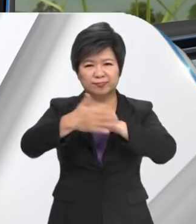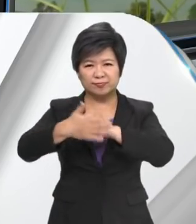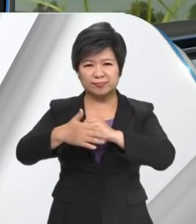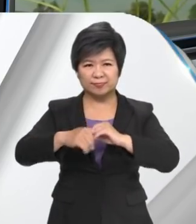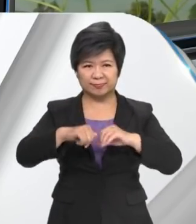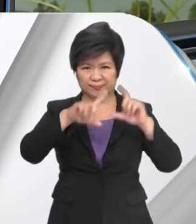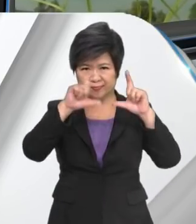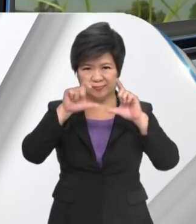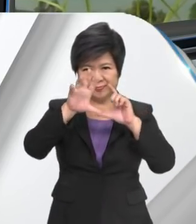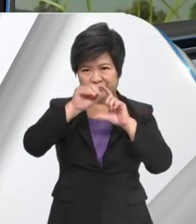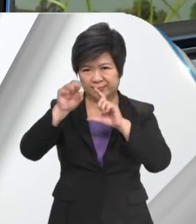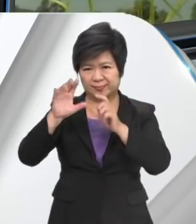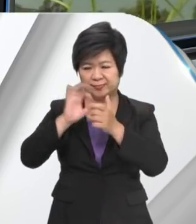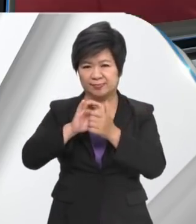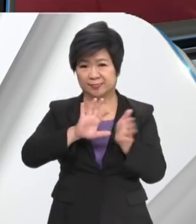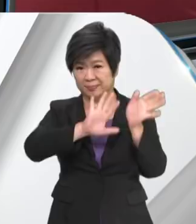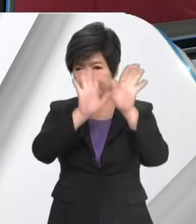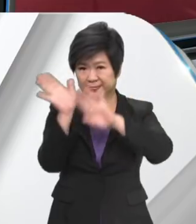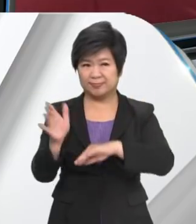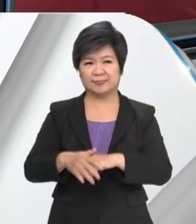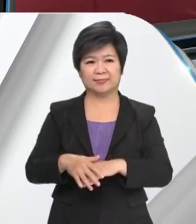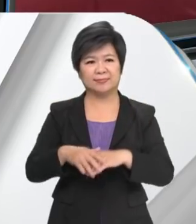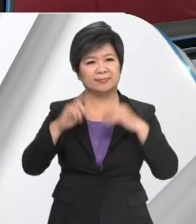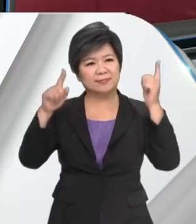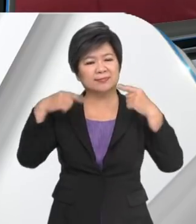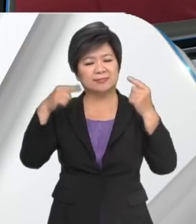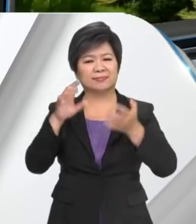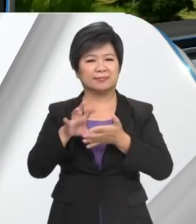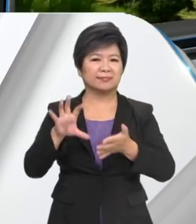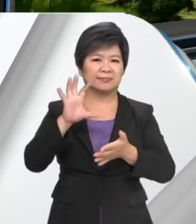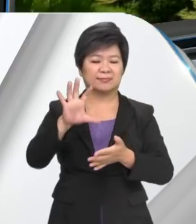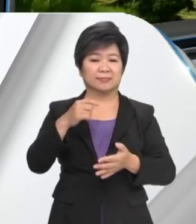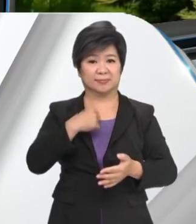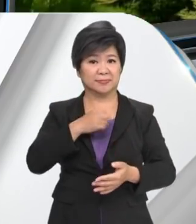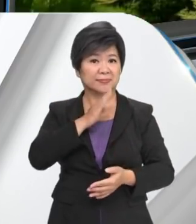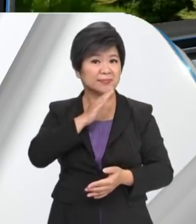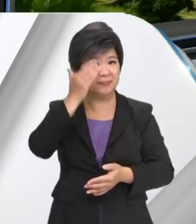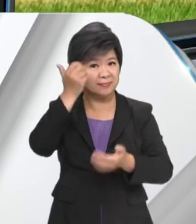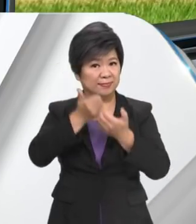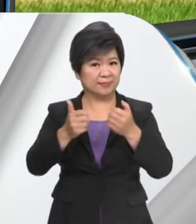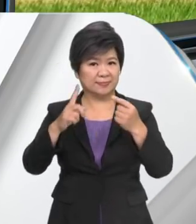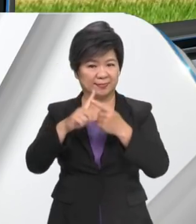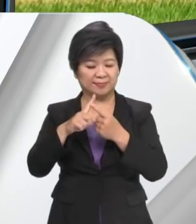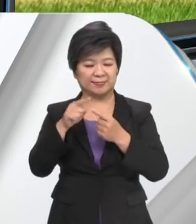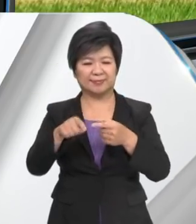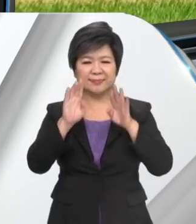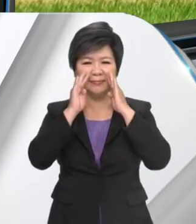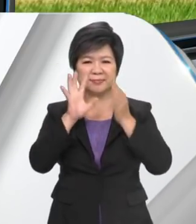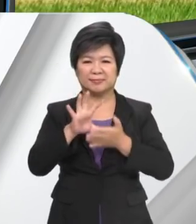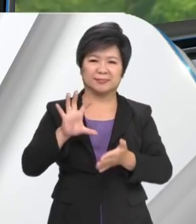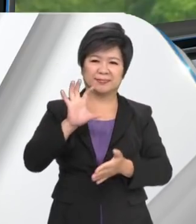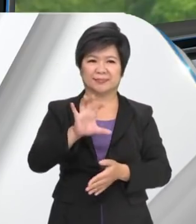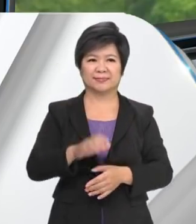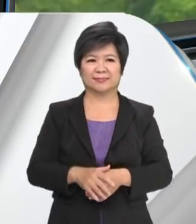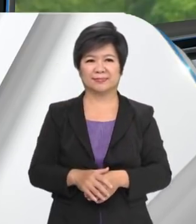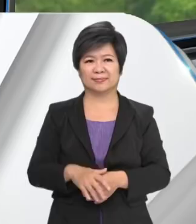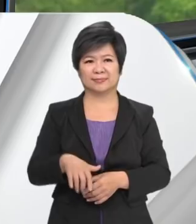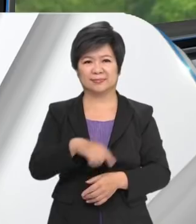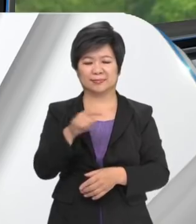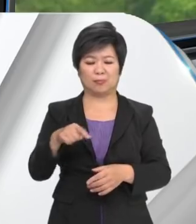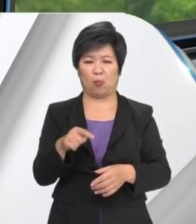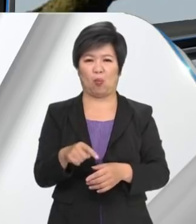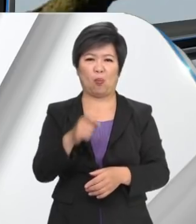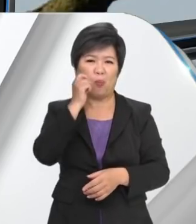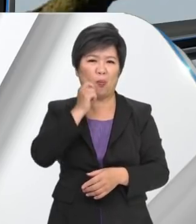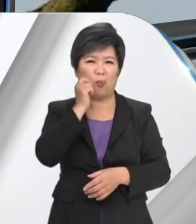录地方的风景，还常常分享到爱好头份人一只 FB 的社团，并且当作分